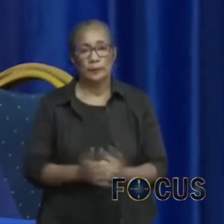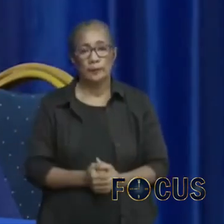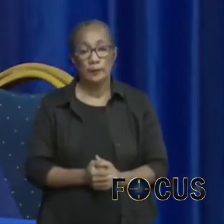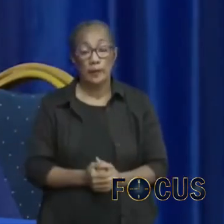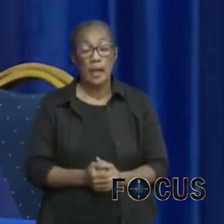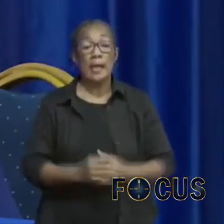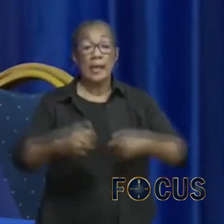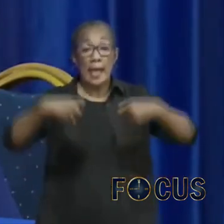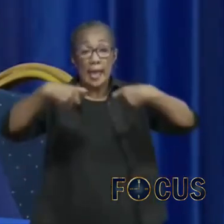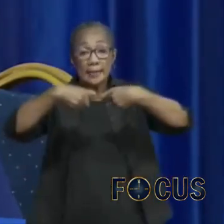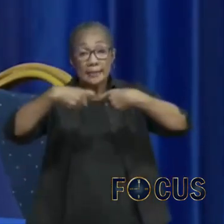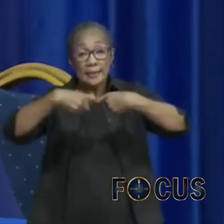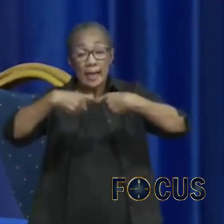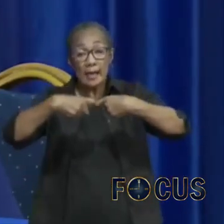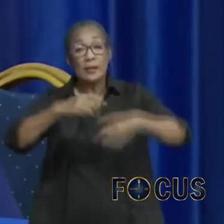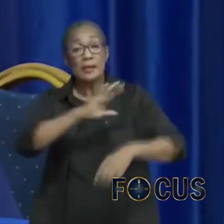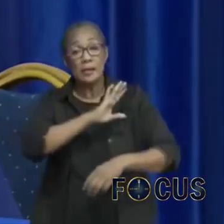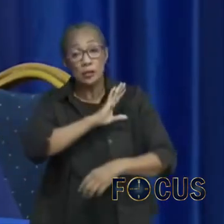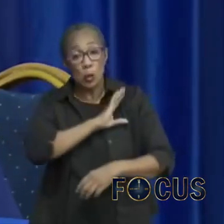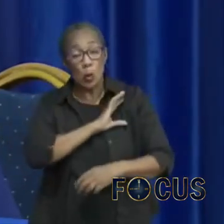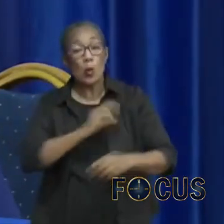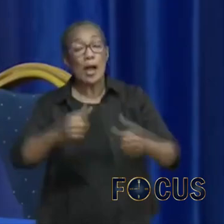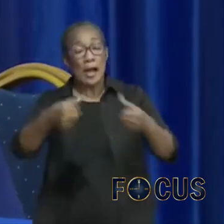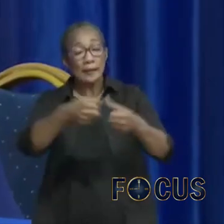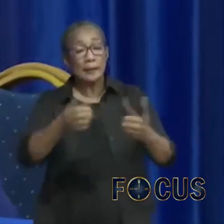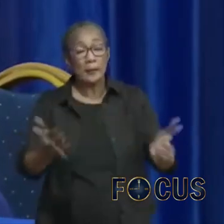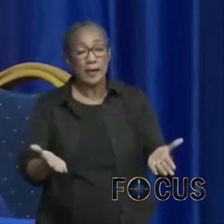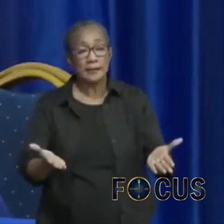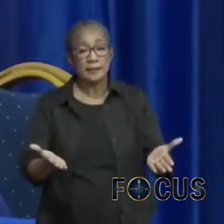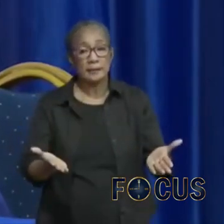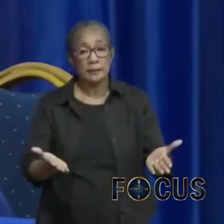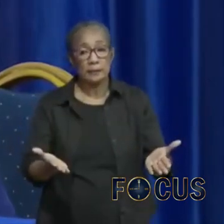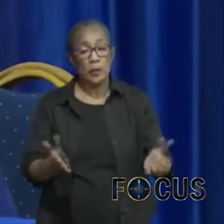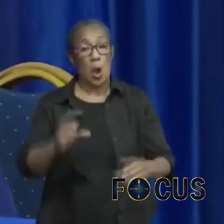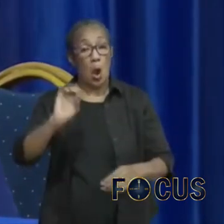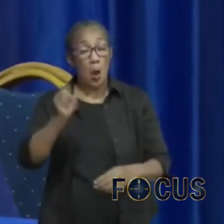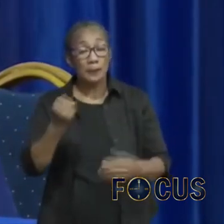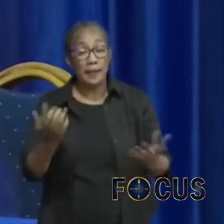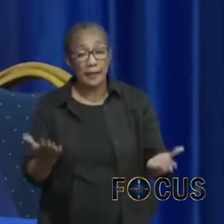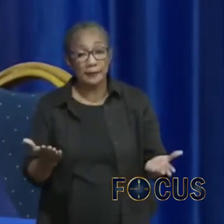Het examen is ook aangepast, omdat